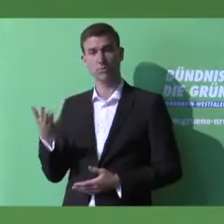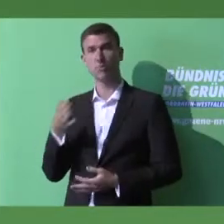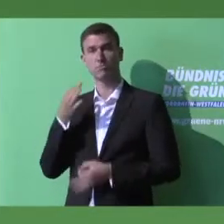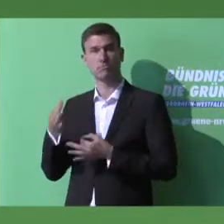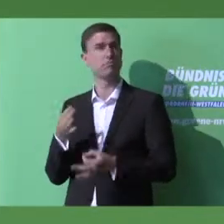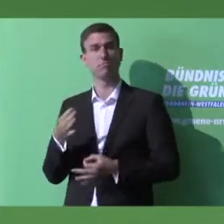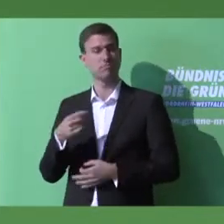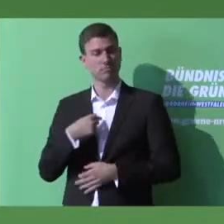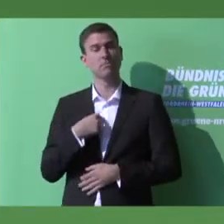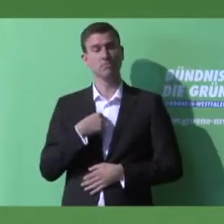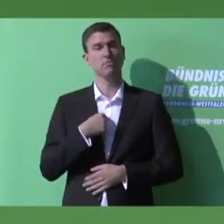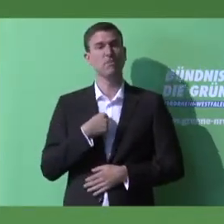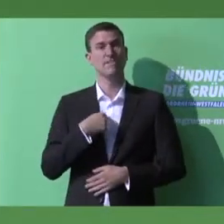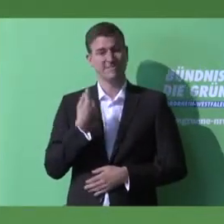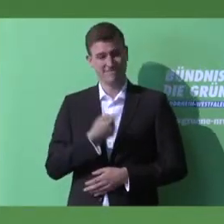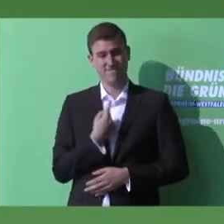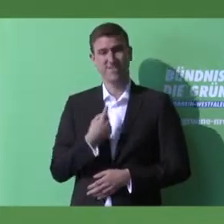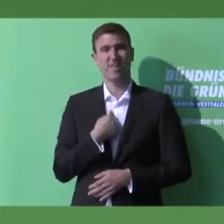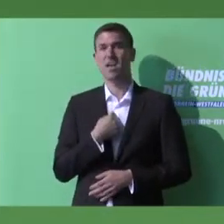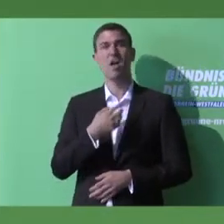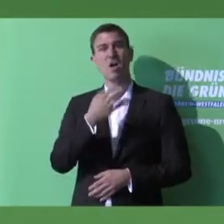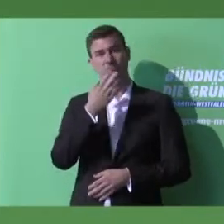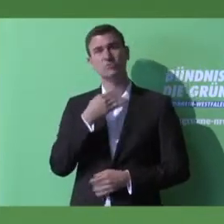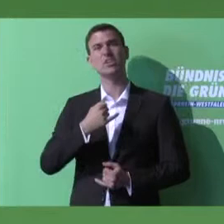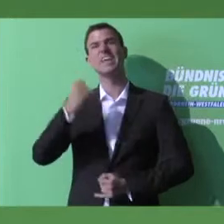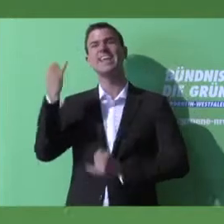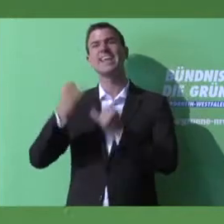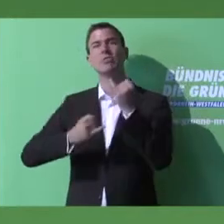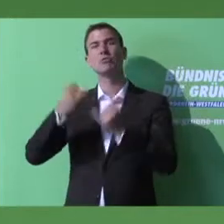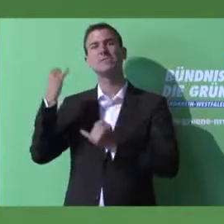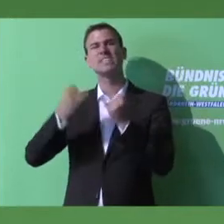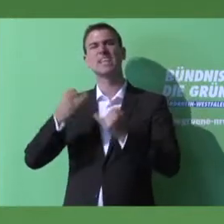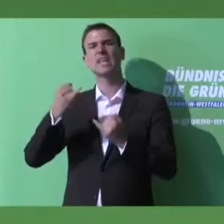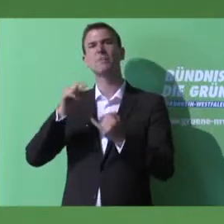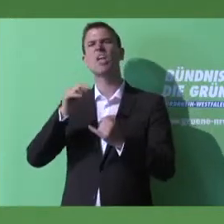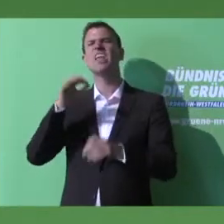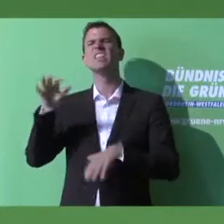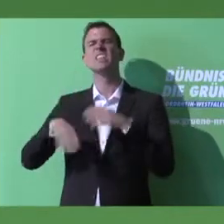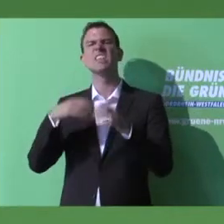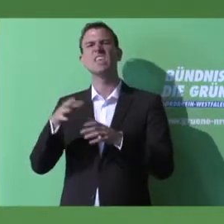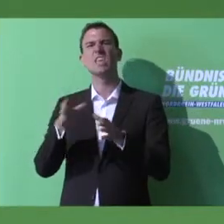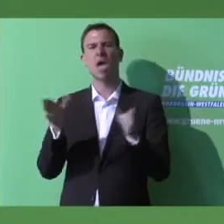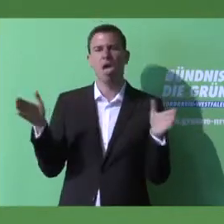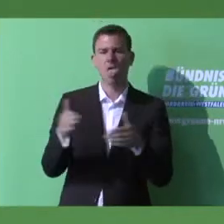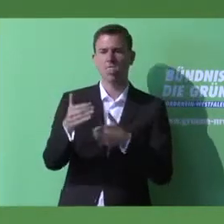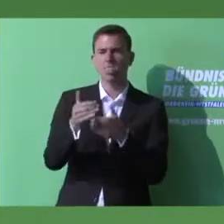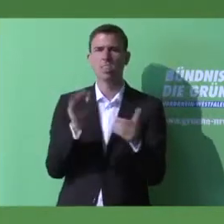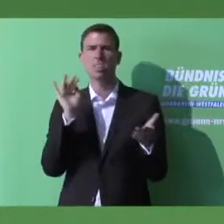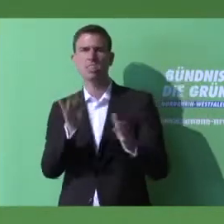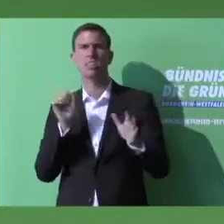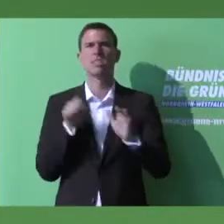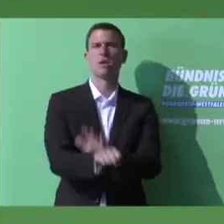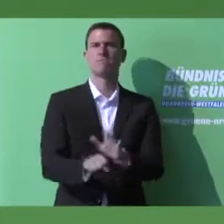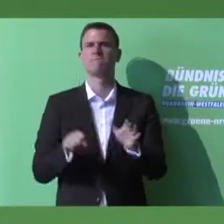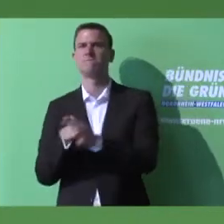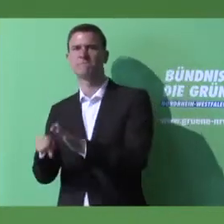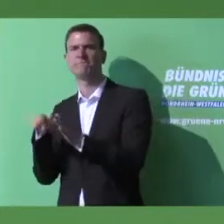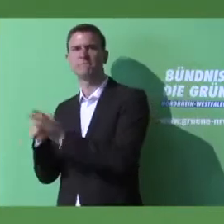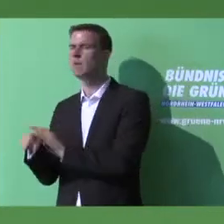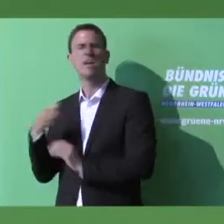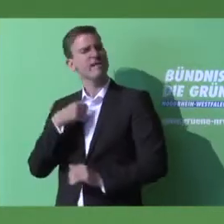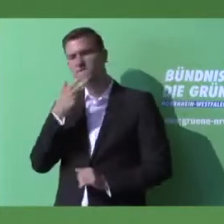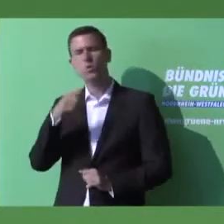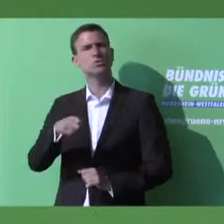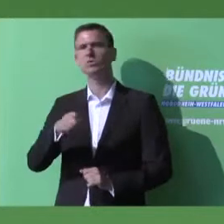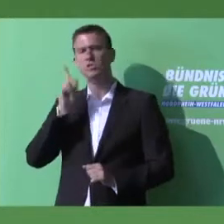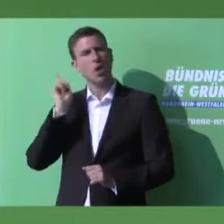wir wollen die industrielle Massentierhaltung in Deutschland zurückdrängen. Wir wollen